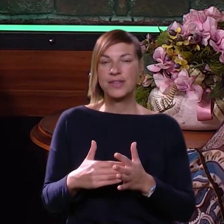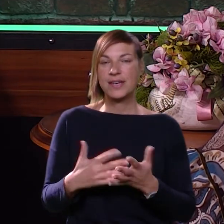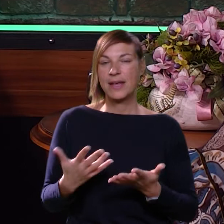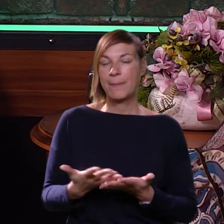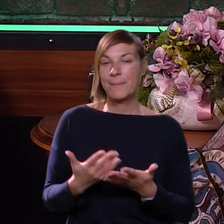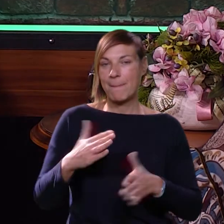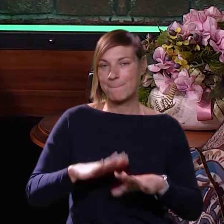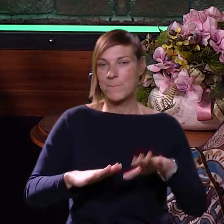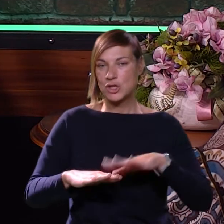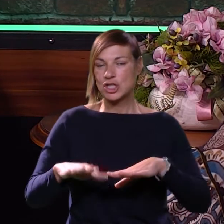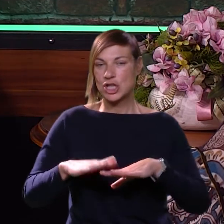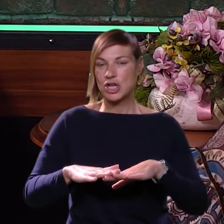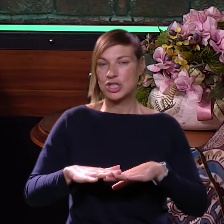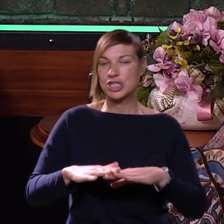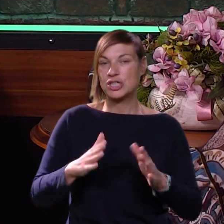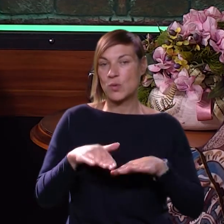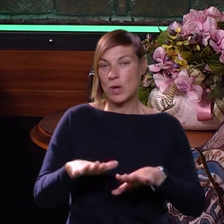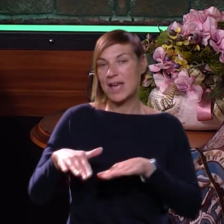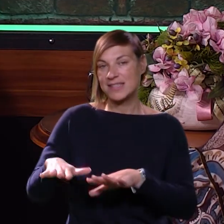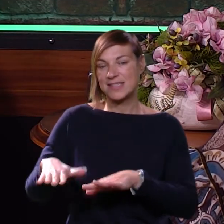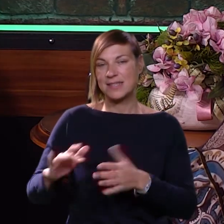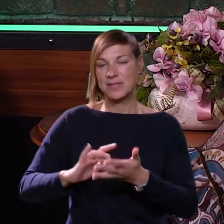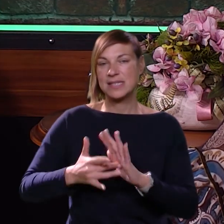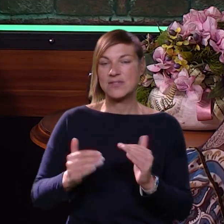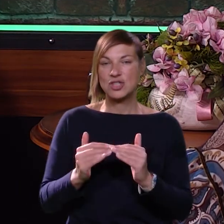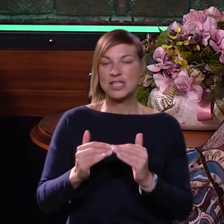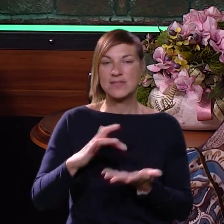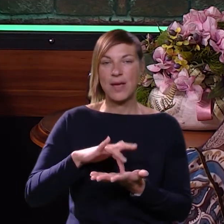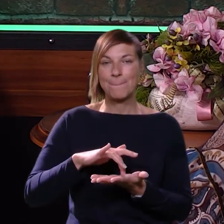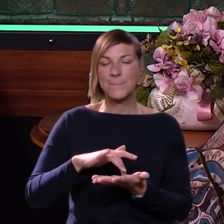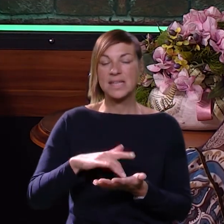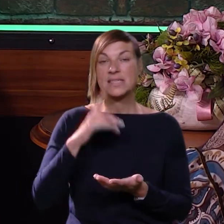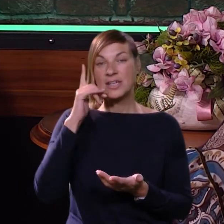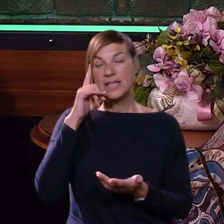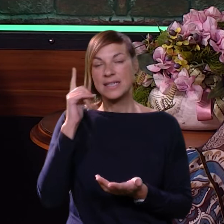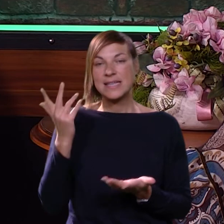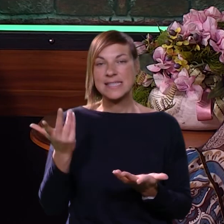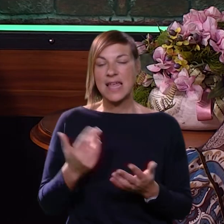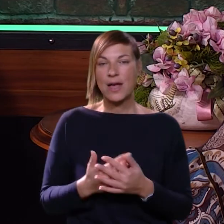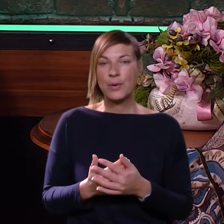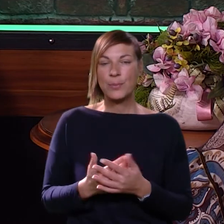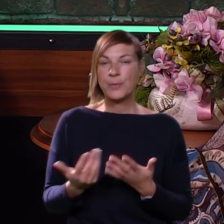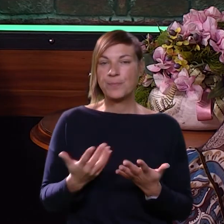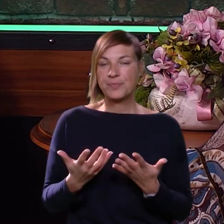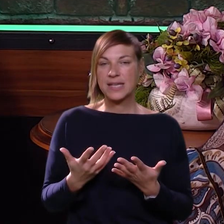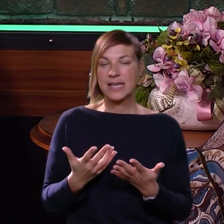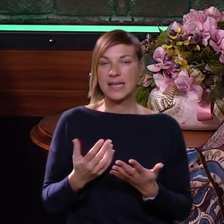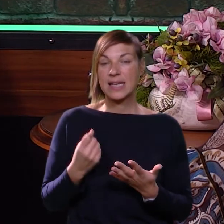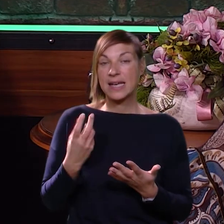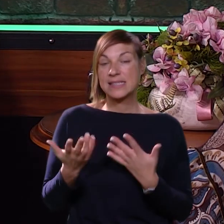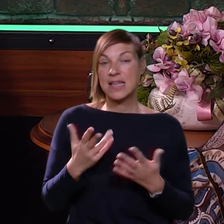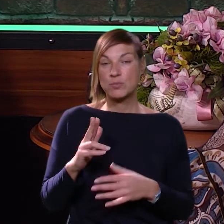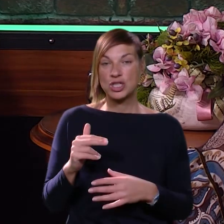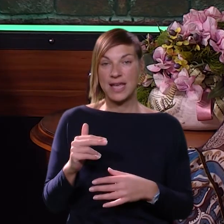trebaš to nekako posložiti u tim svojim ladicama, da sve dođe na svoje mjesto, da znamo kako,